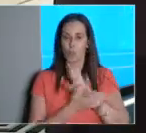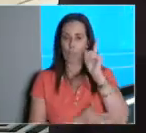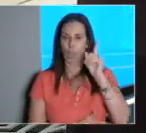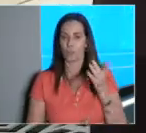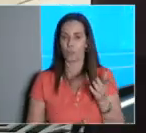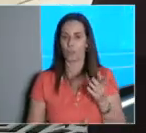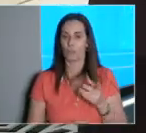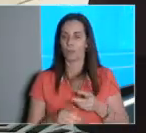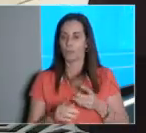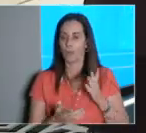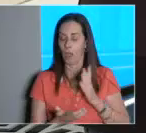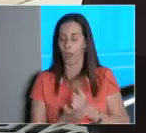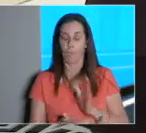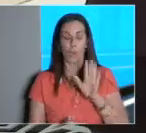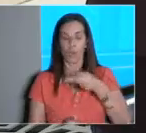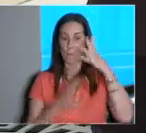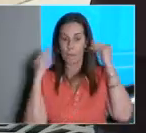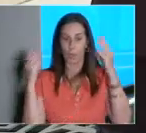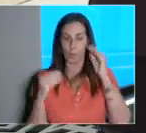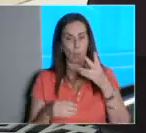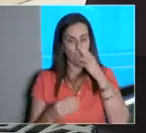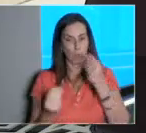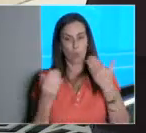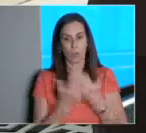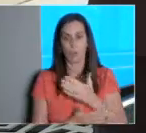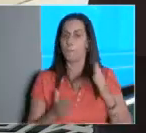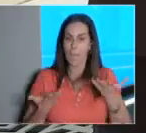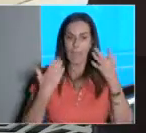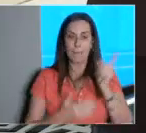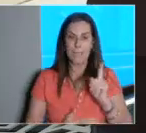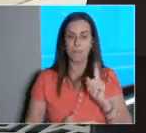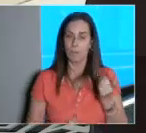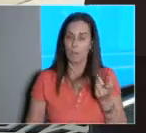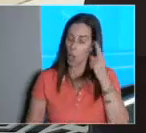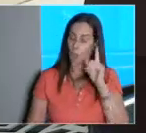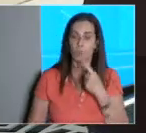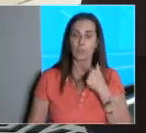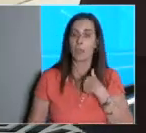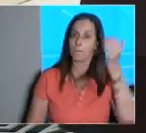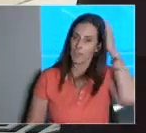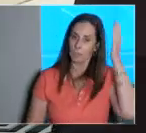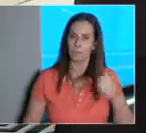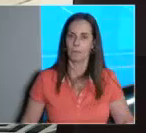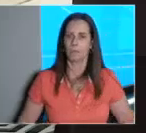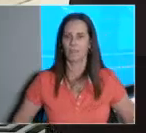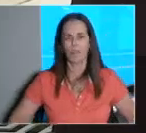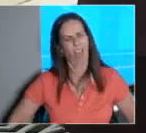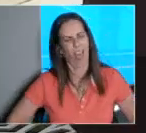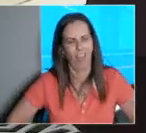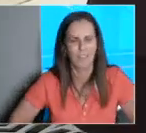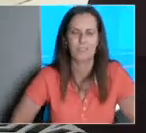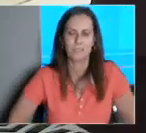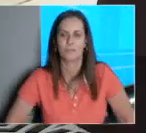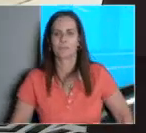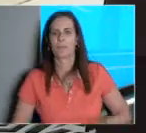שנה ויותר, עבר את בן גוריון בפזם. בוא ננסה משהו חדש. מה? מי? לא יודע, נפתלי בנט. אם